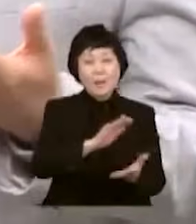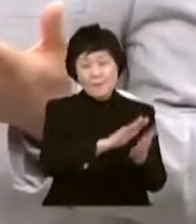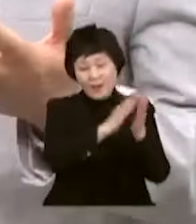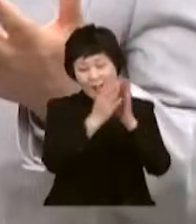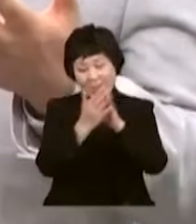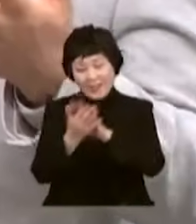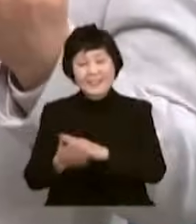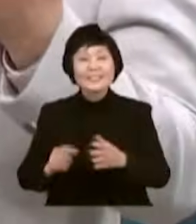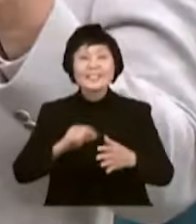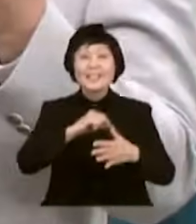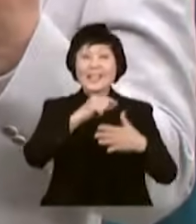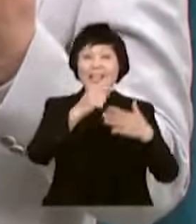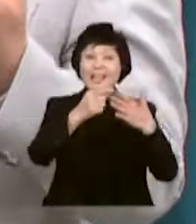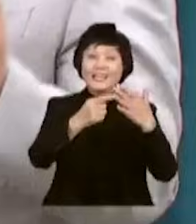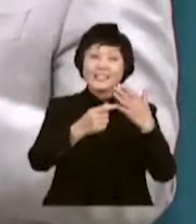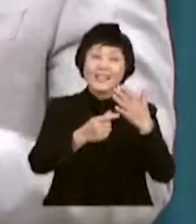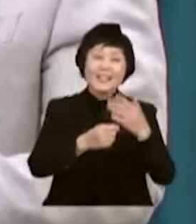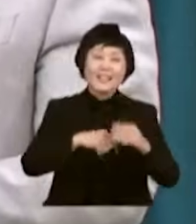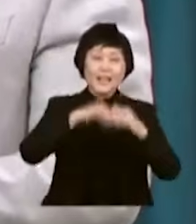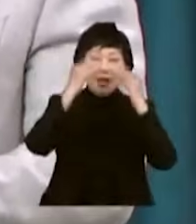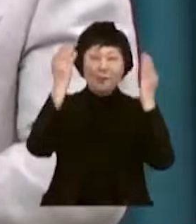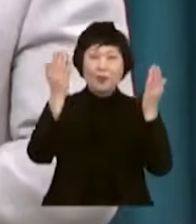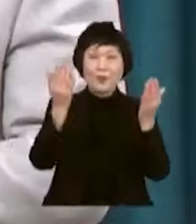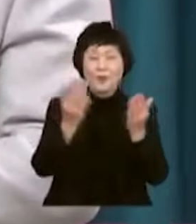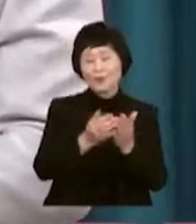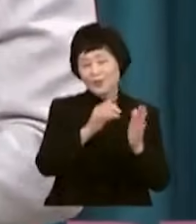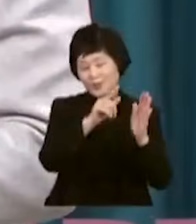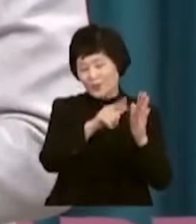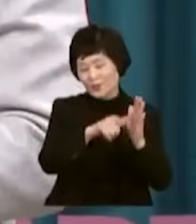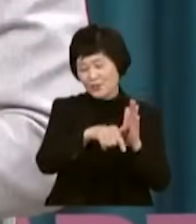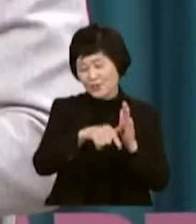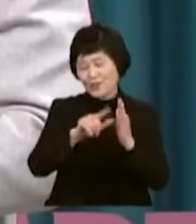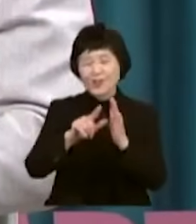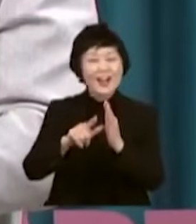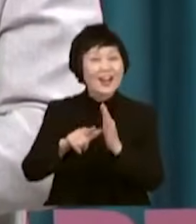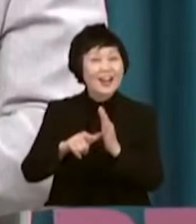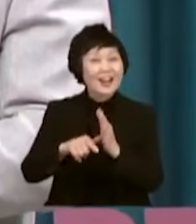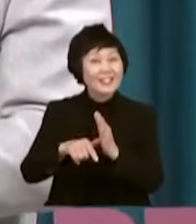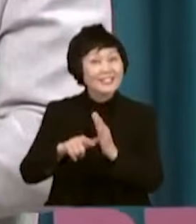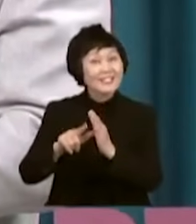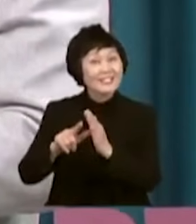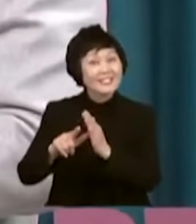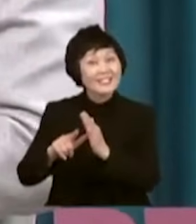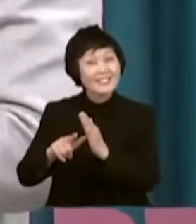변하는 계절의 모든 순간이